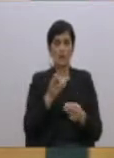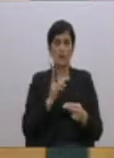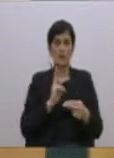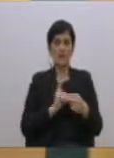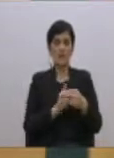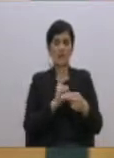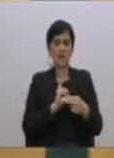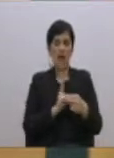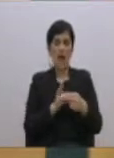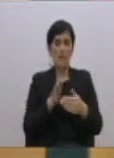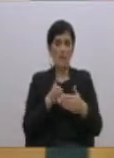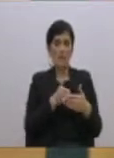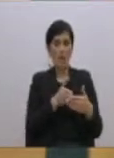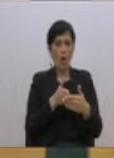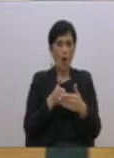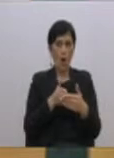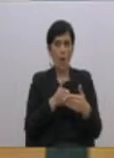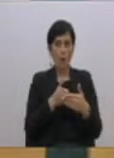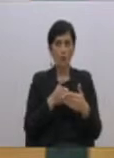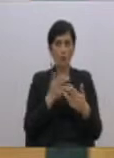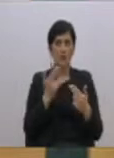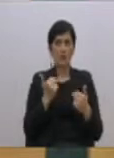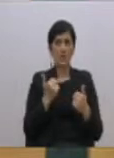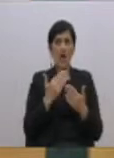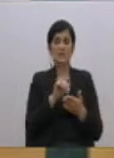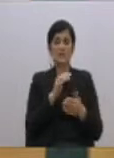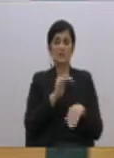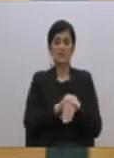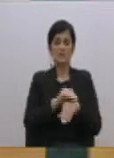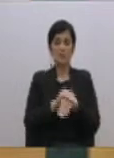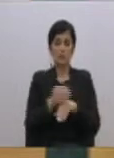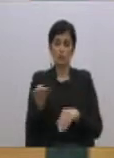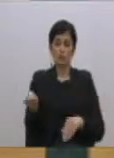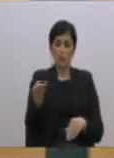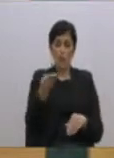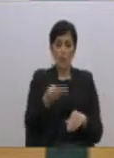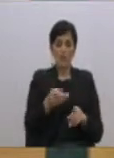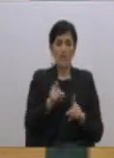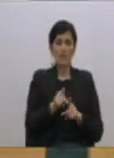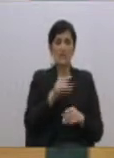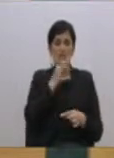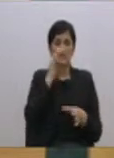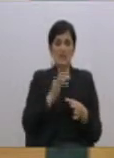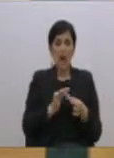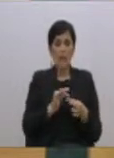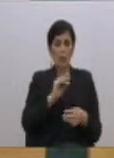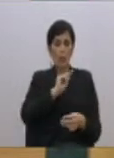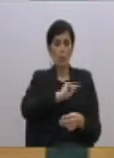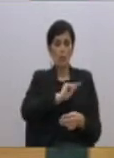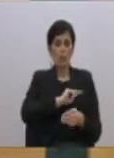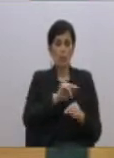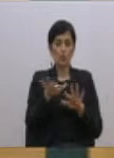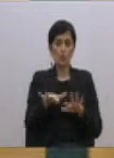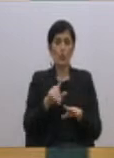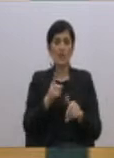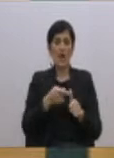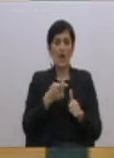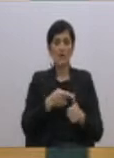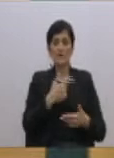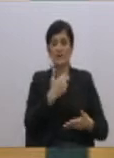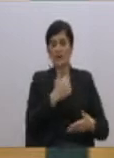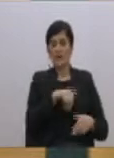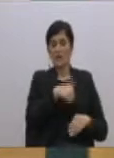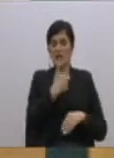გამაფრკოლებელი გარემოება და კომპრომატად წარმოადგინა ქალბატონმა საპასუხისგებლო პოზიციაზე მუშაობა, რასაც ხვია გენერალურ